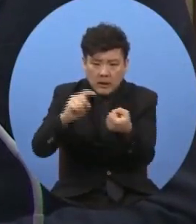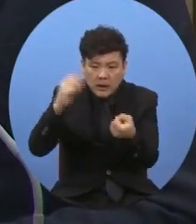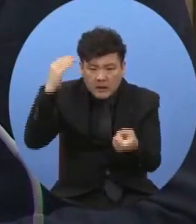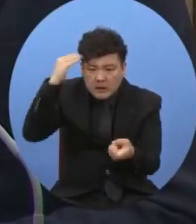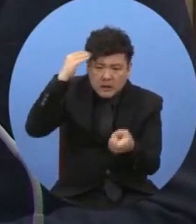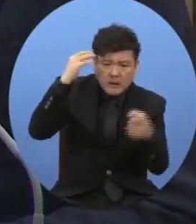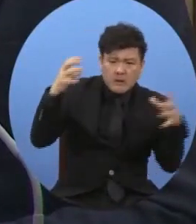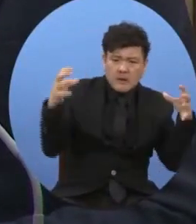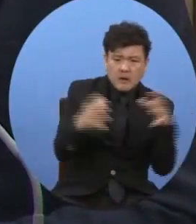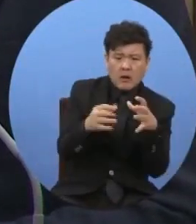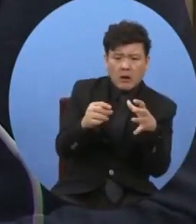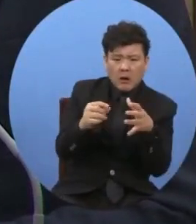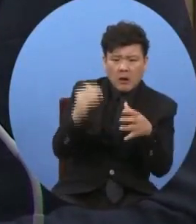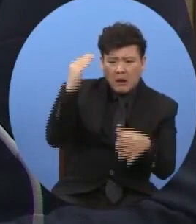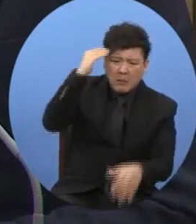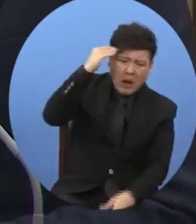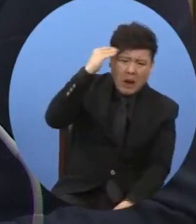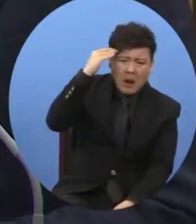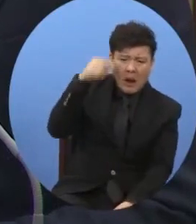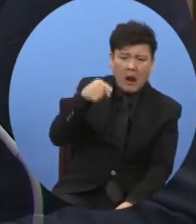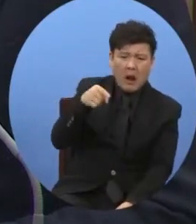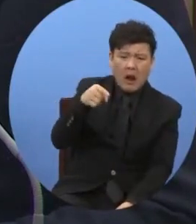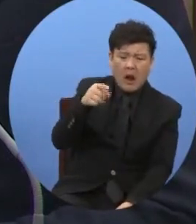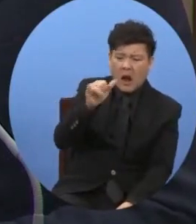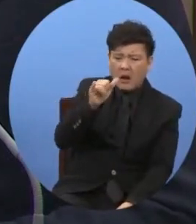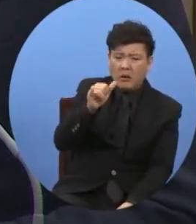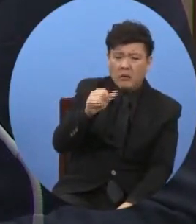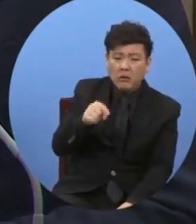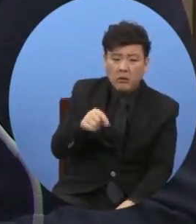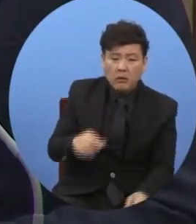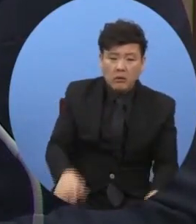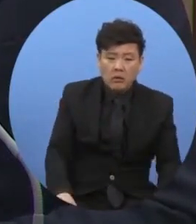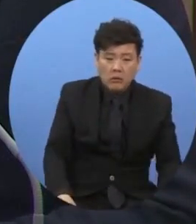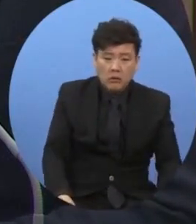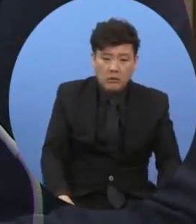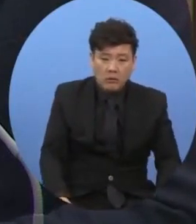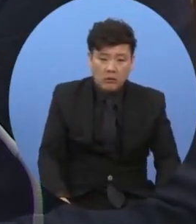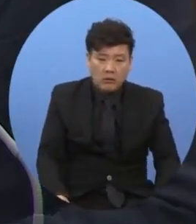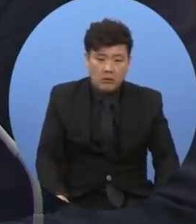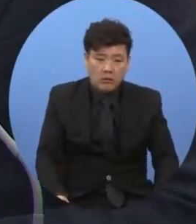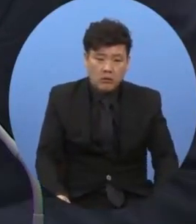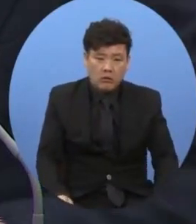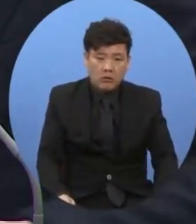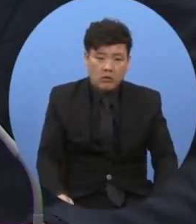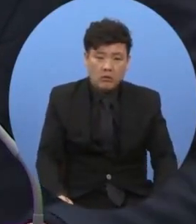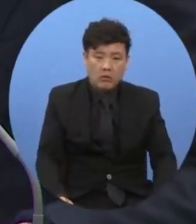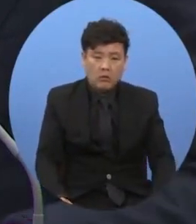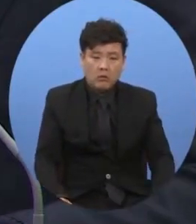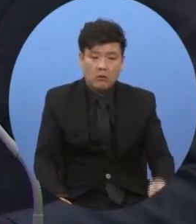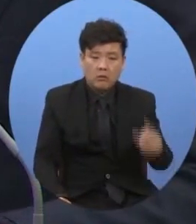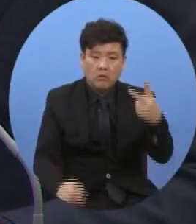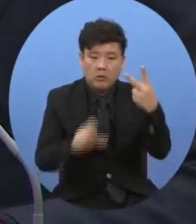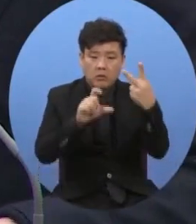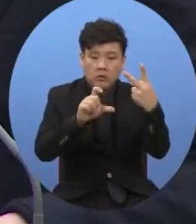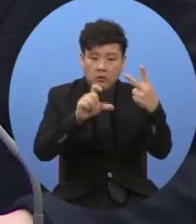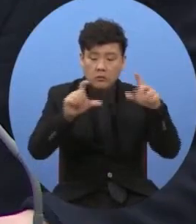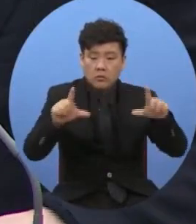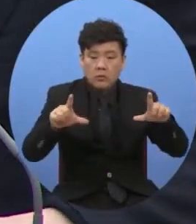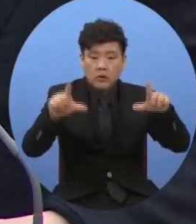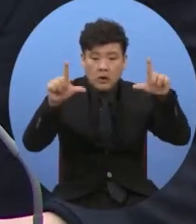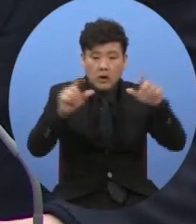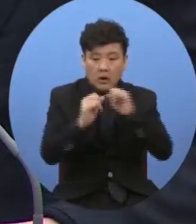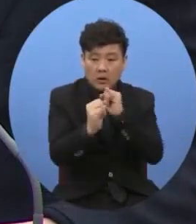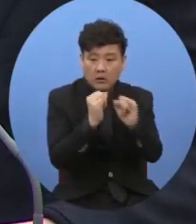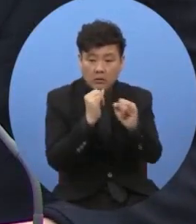끼얹는 정책이 좀 재추진된다고 제가 보도를 봤어요. 서울팅 말씀드리려고 하는데요. 15일 날 블룸버그 TV 인터뷰에서